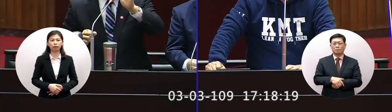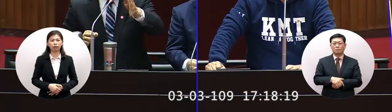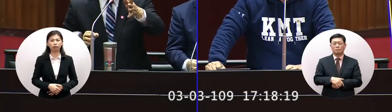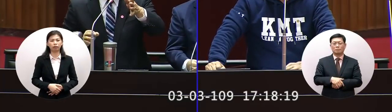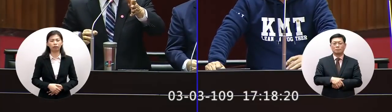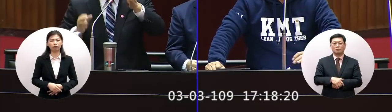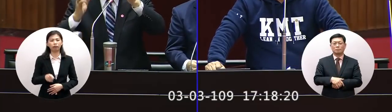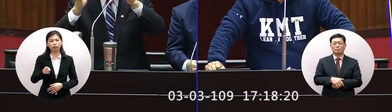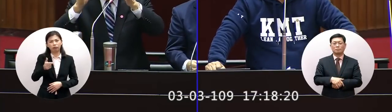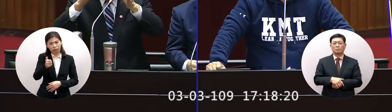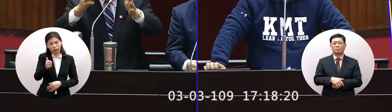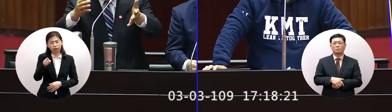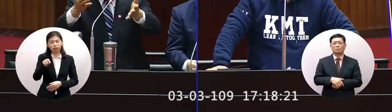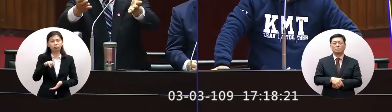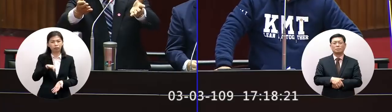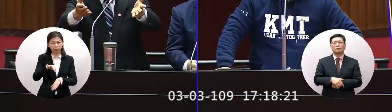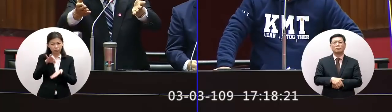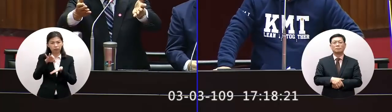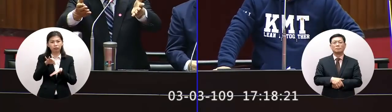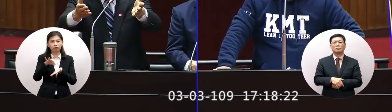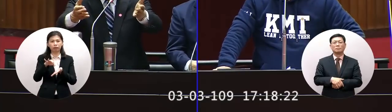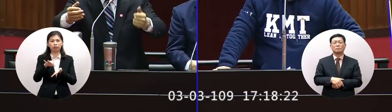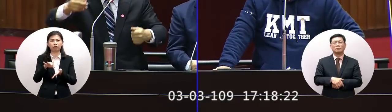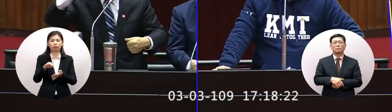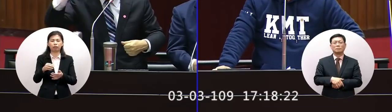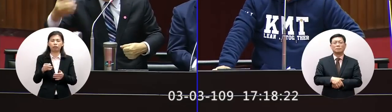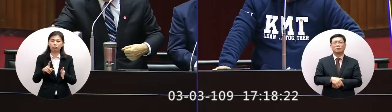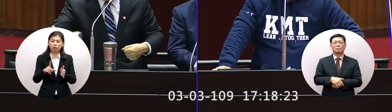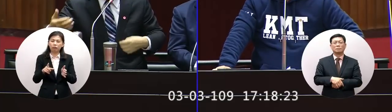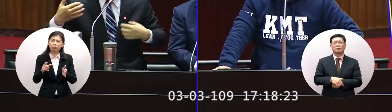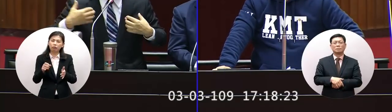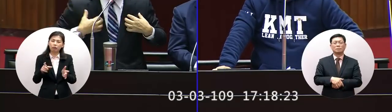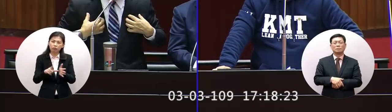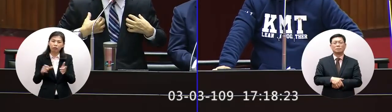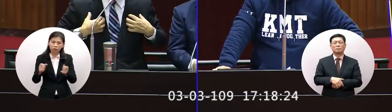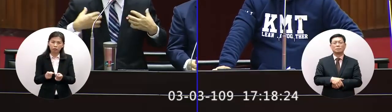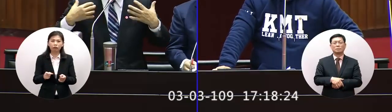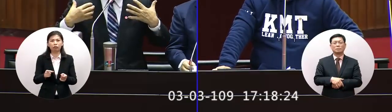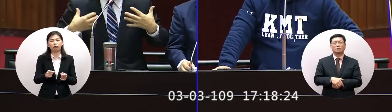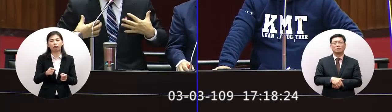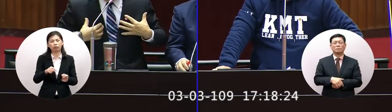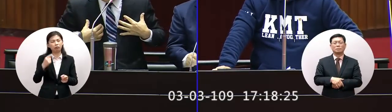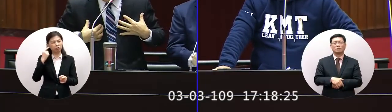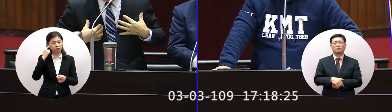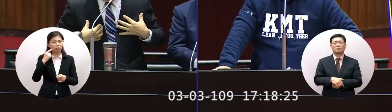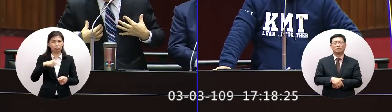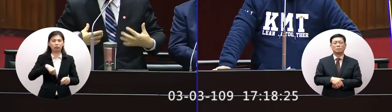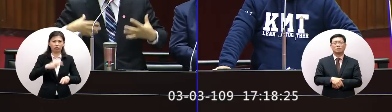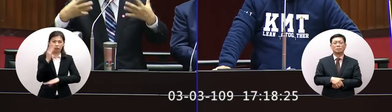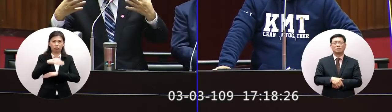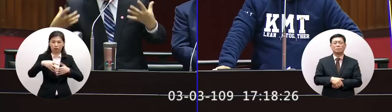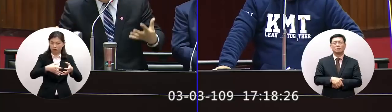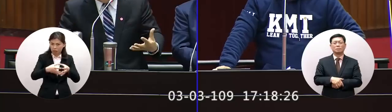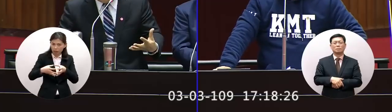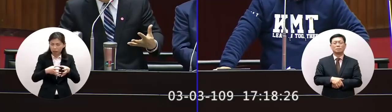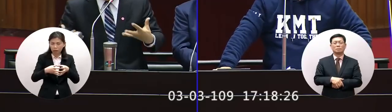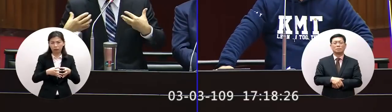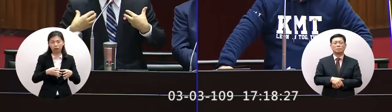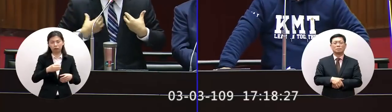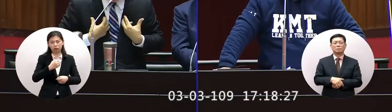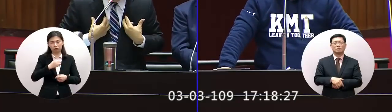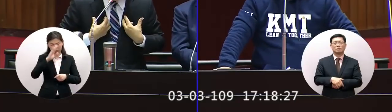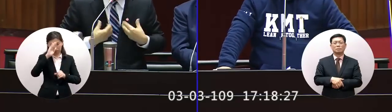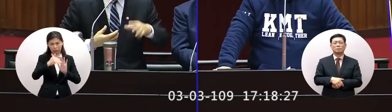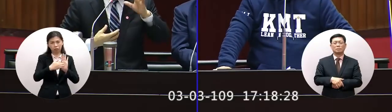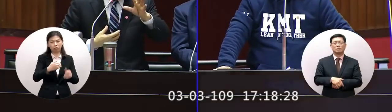咱足多谢你，短短啊这阵时间，多处肯定咱行政团队做这个